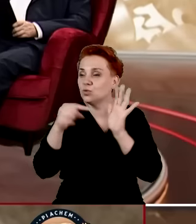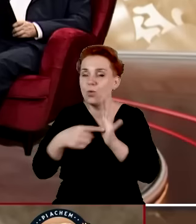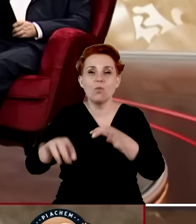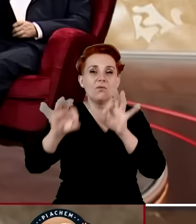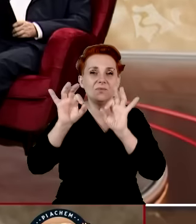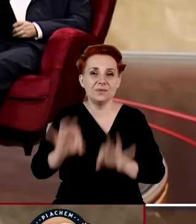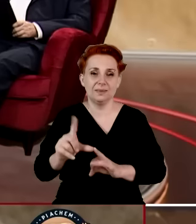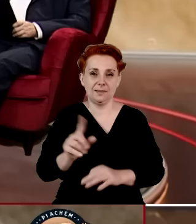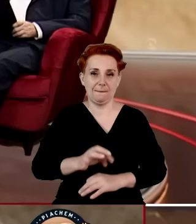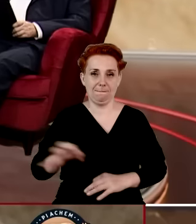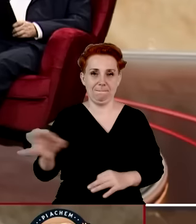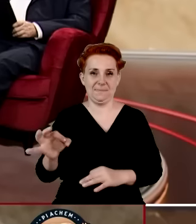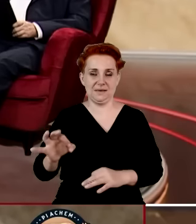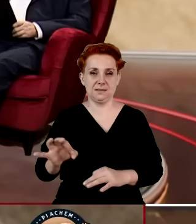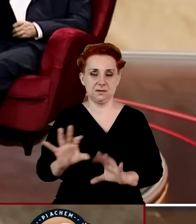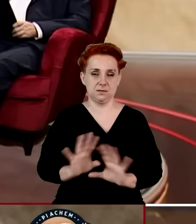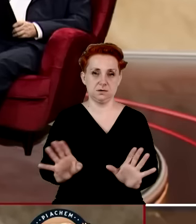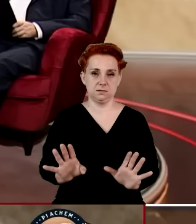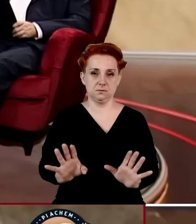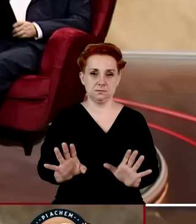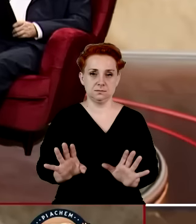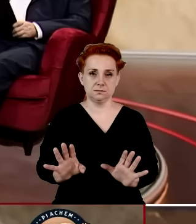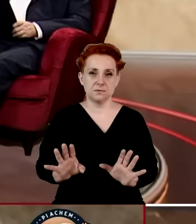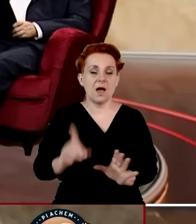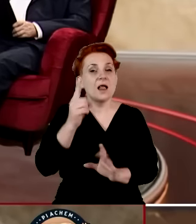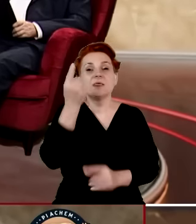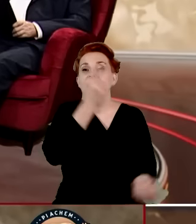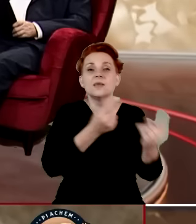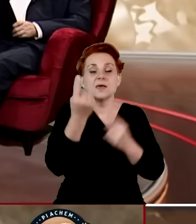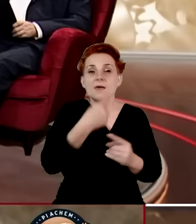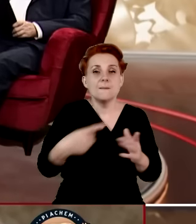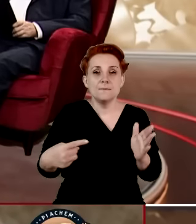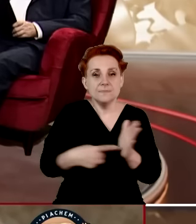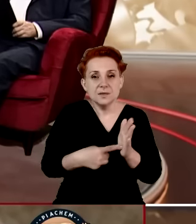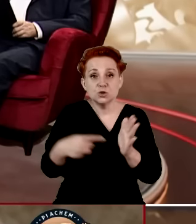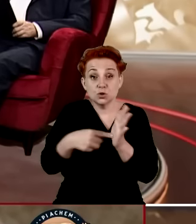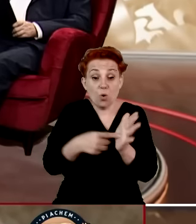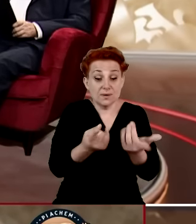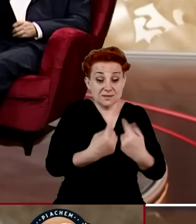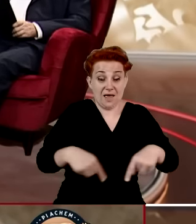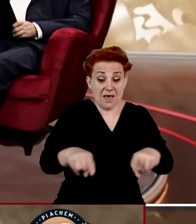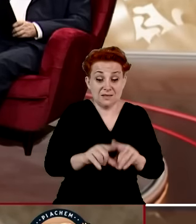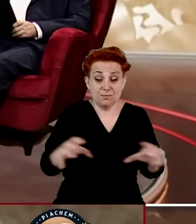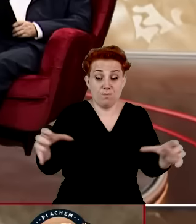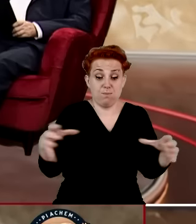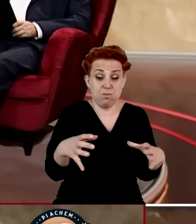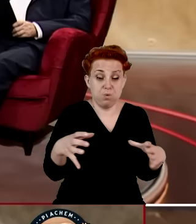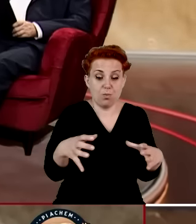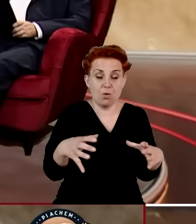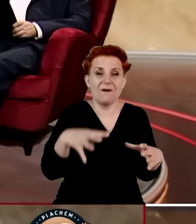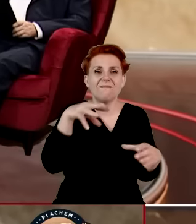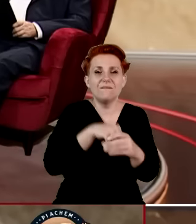tego zupełnie to to będzie wszystko dobrze. Zupełnie nie biorą pod uwagę faktu, że ten zespół cały zespół